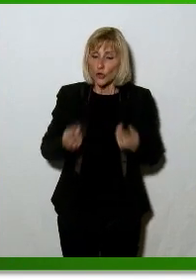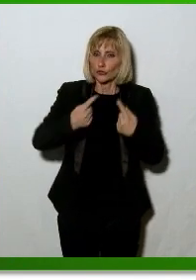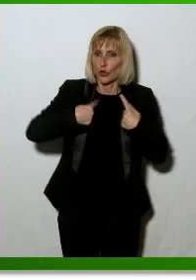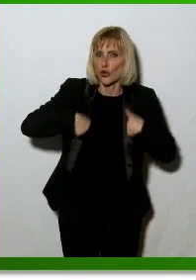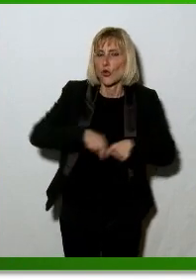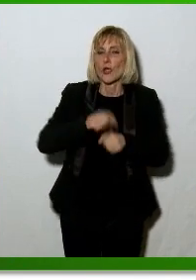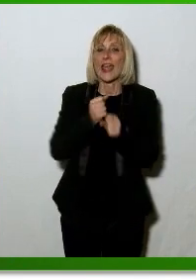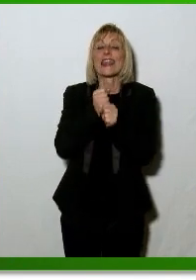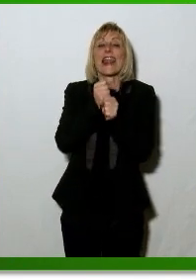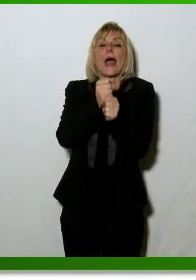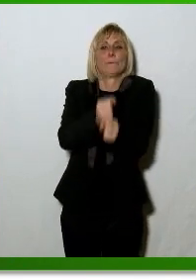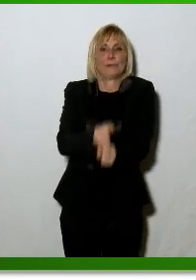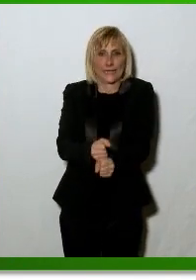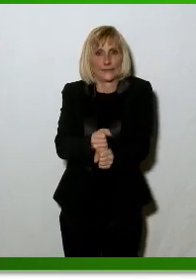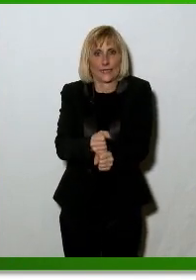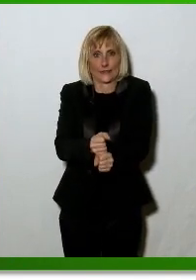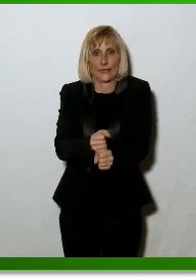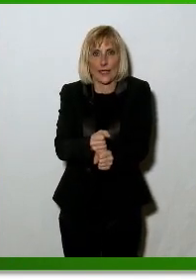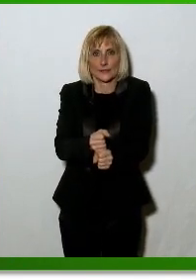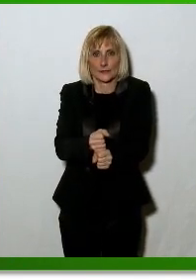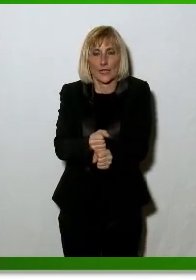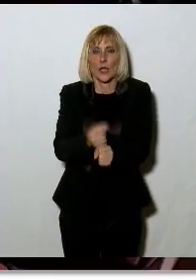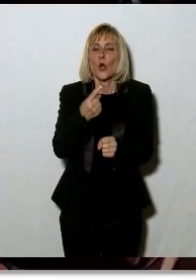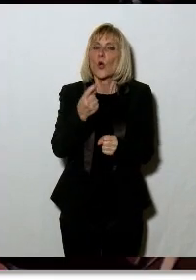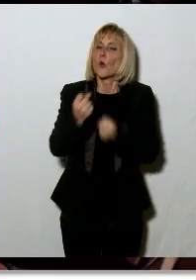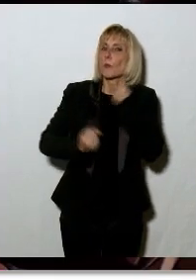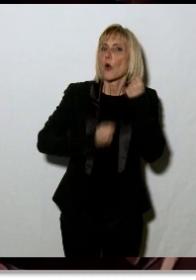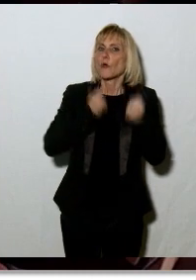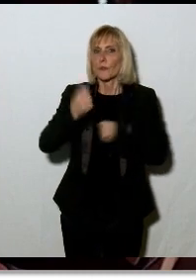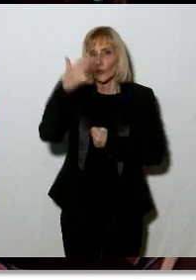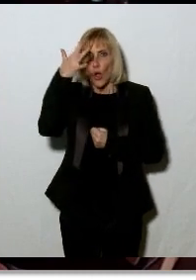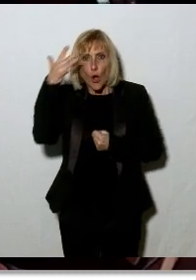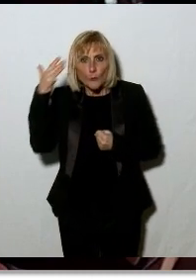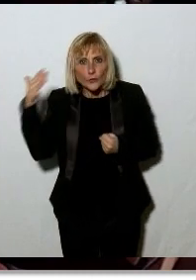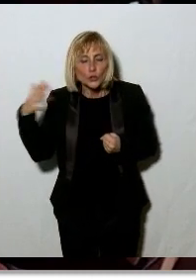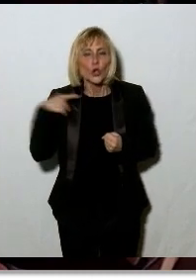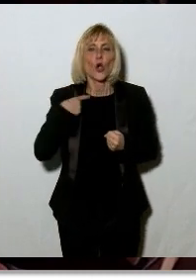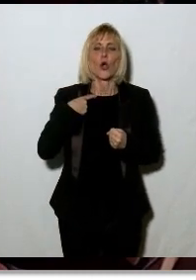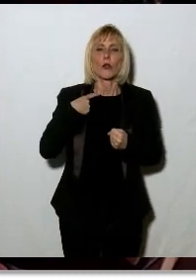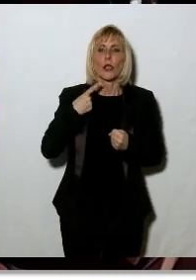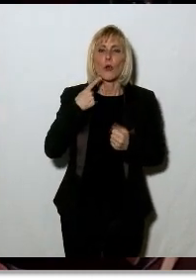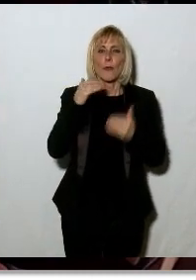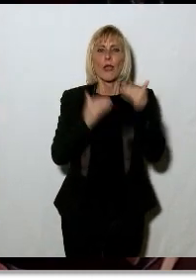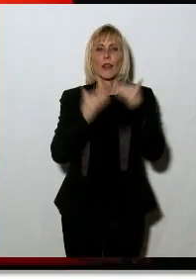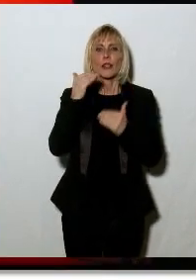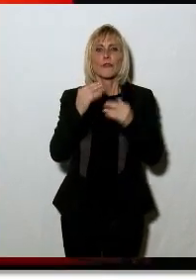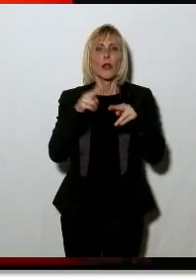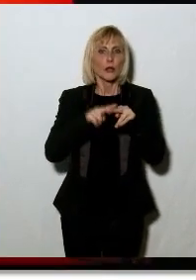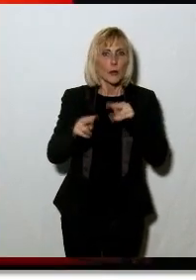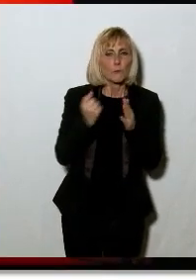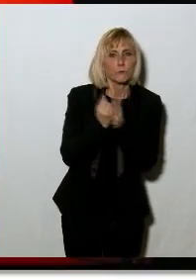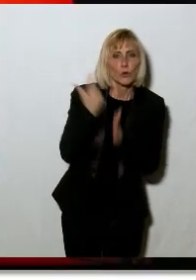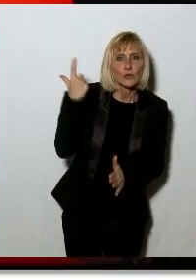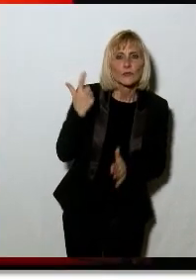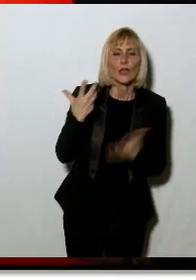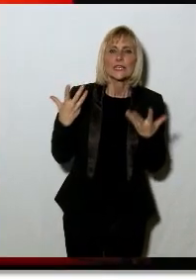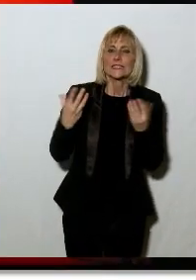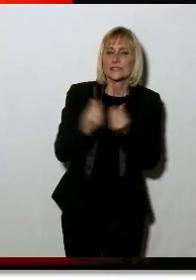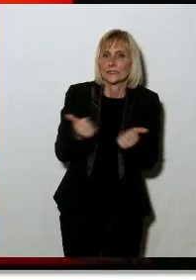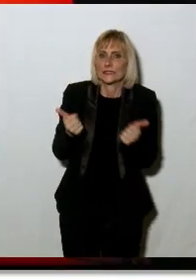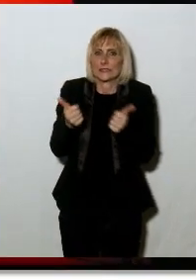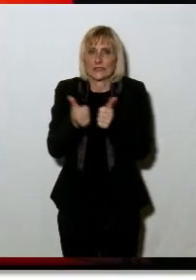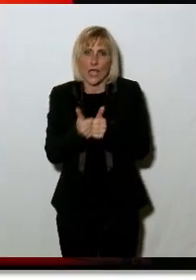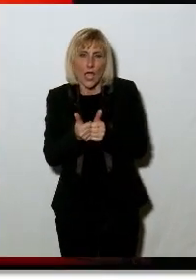rappresentanza siamo oggi un movimento di opinione che ha una che ha un suo peso a livello nazionale a braccetto e a supporto